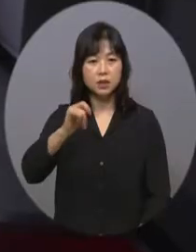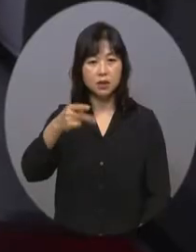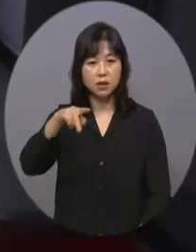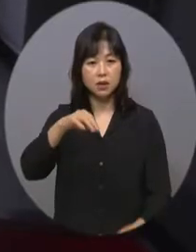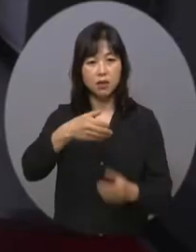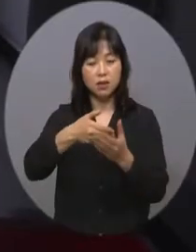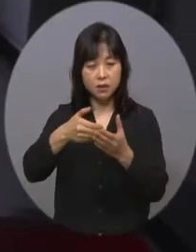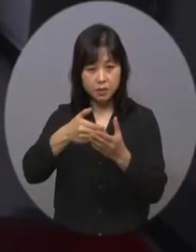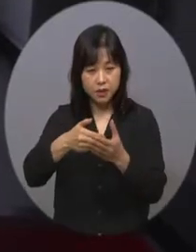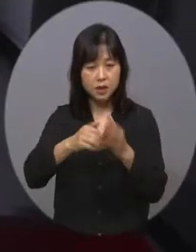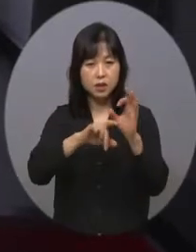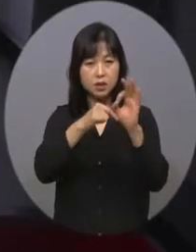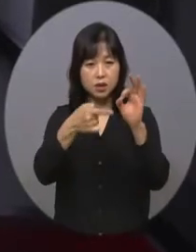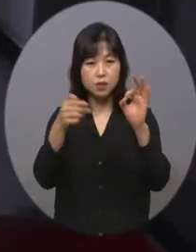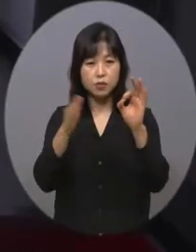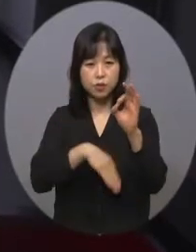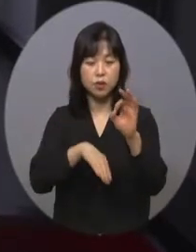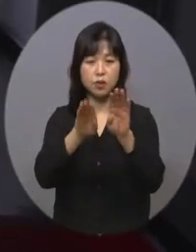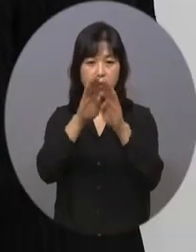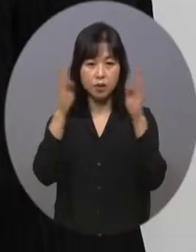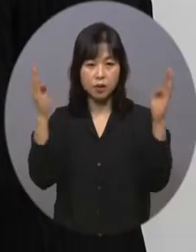지난 1일부터 열리고 있습니다.